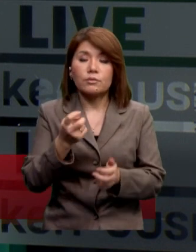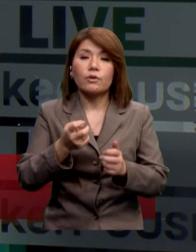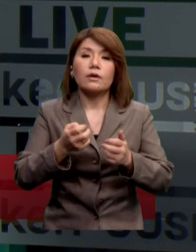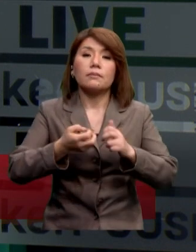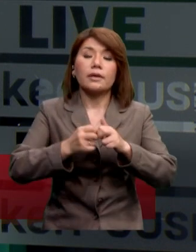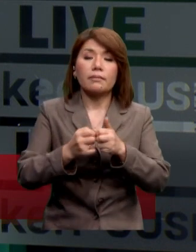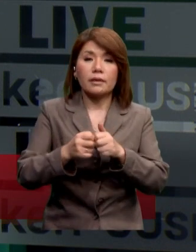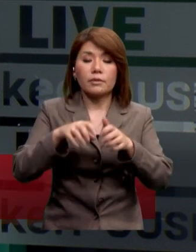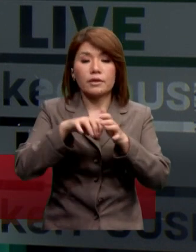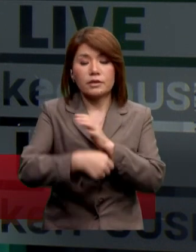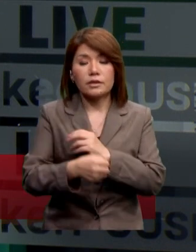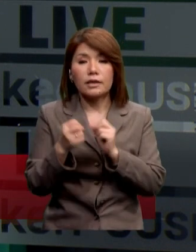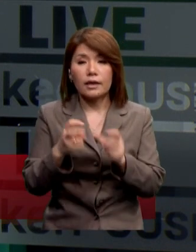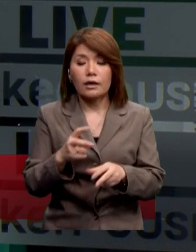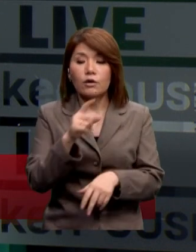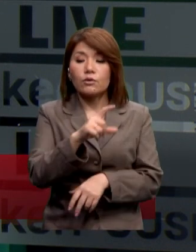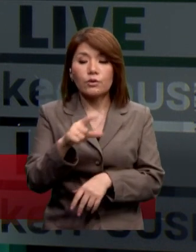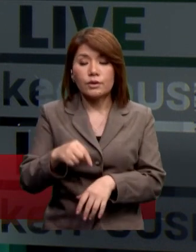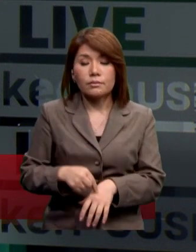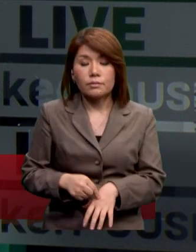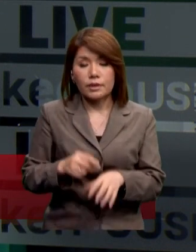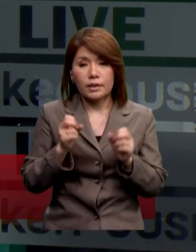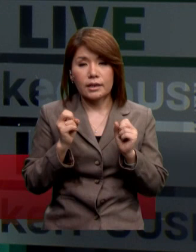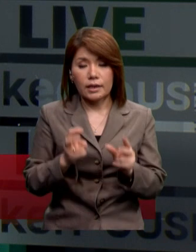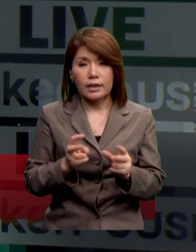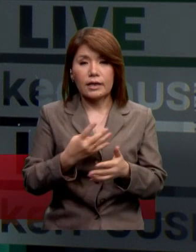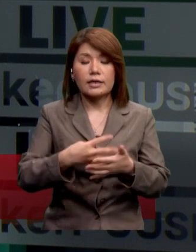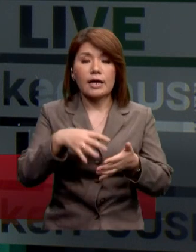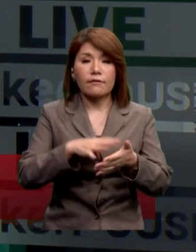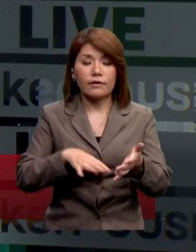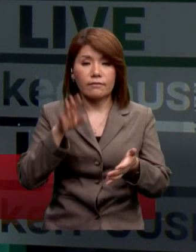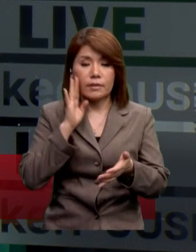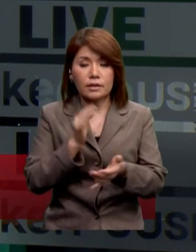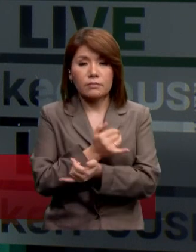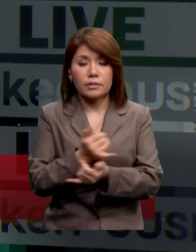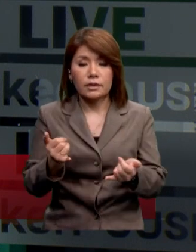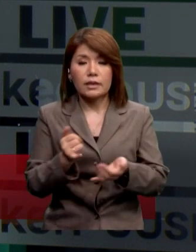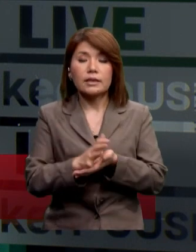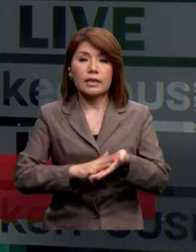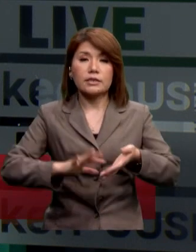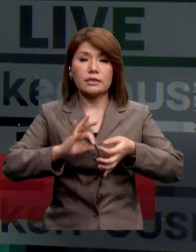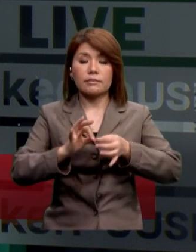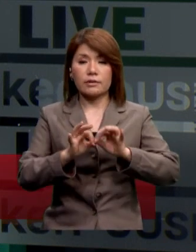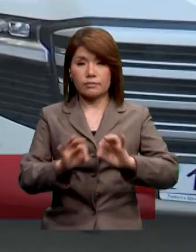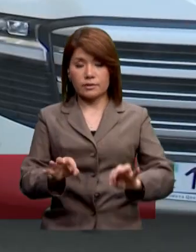И, наконец, как сами астанчане отреагировали на откорректированный график подачи воды? Подробности у Саяны